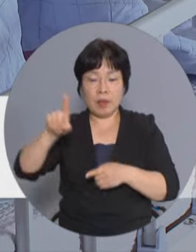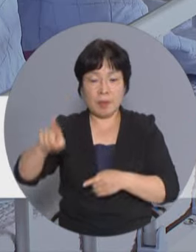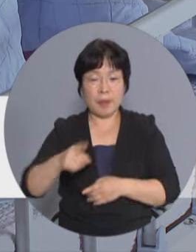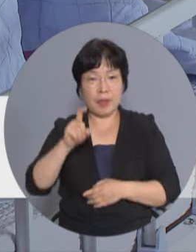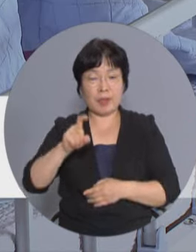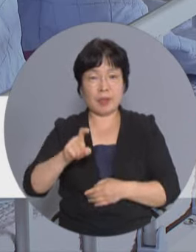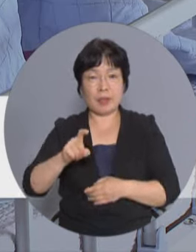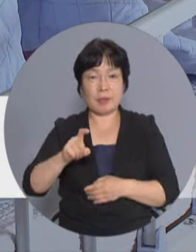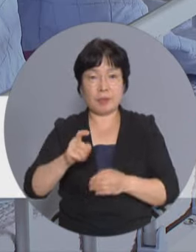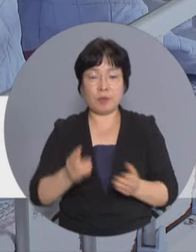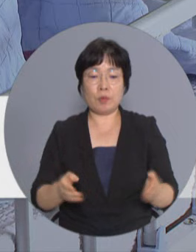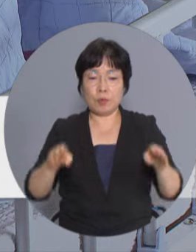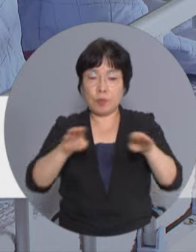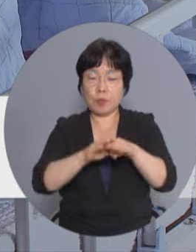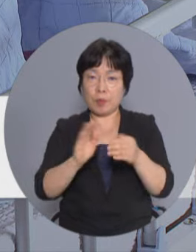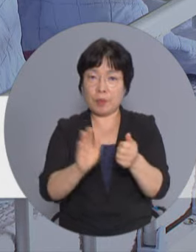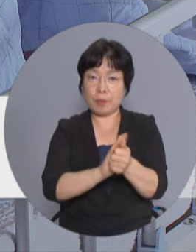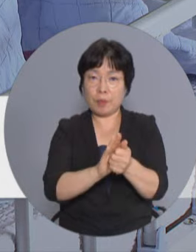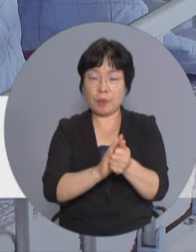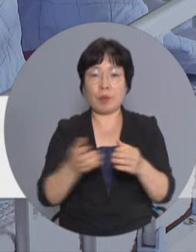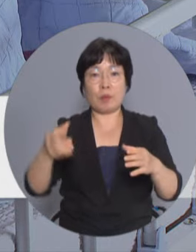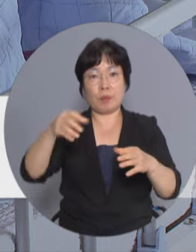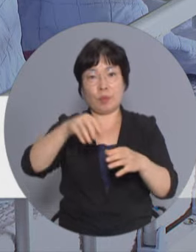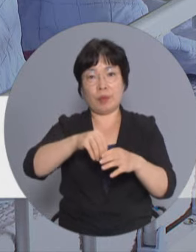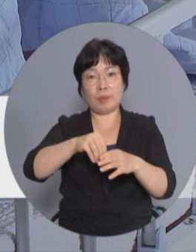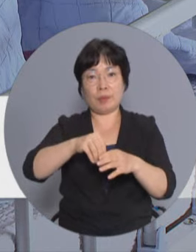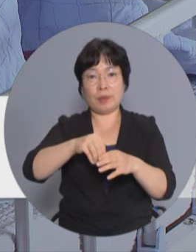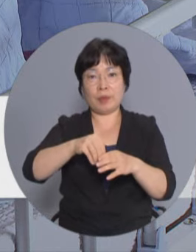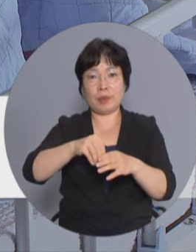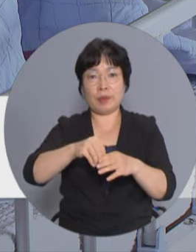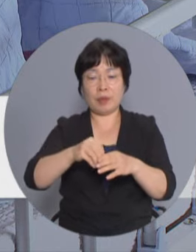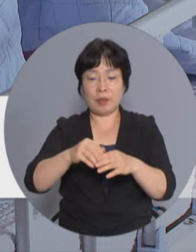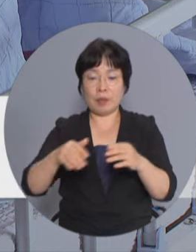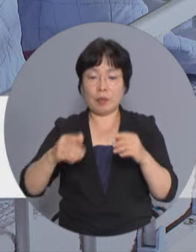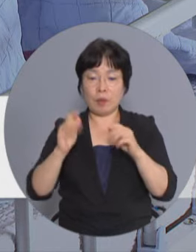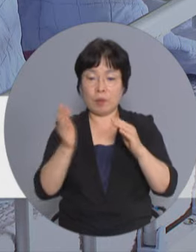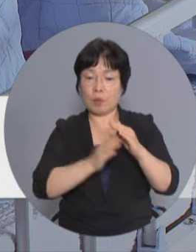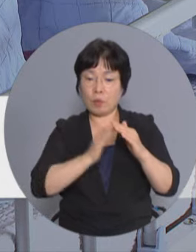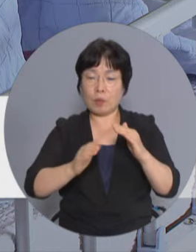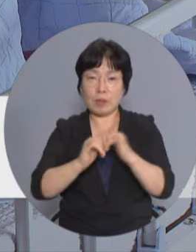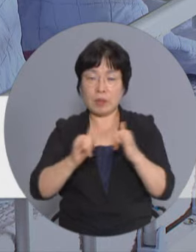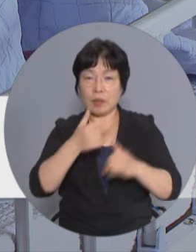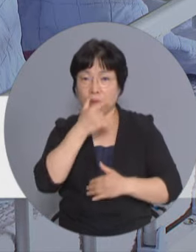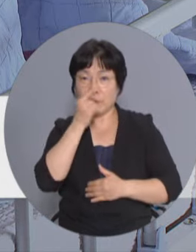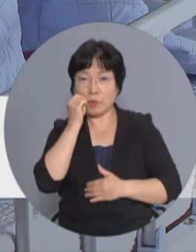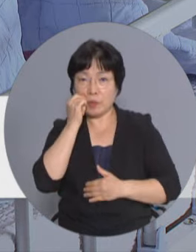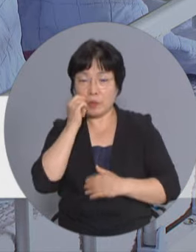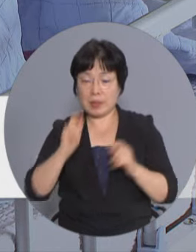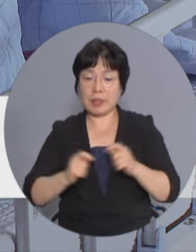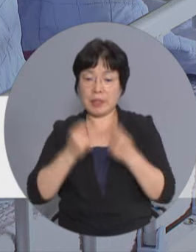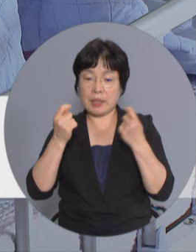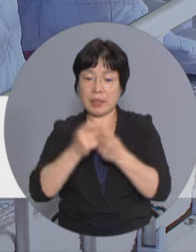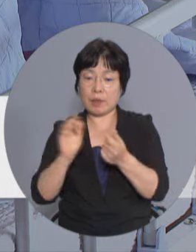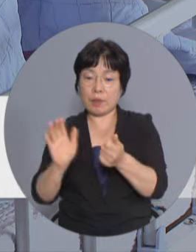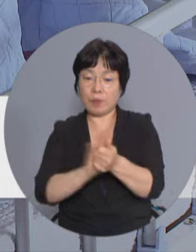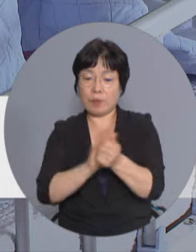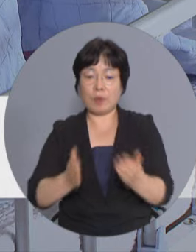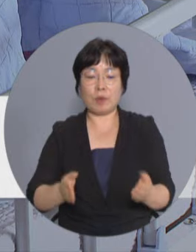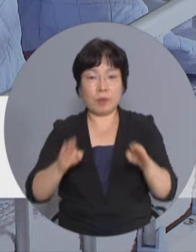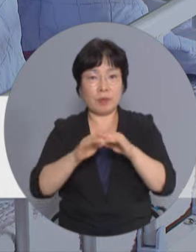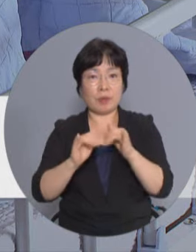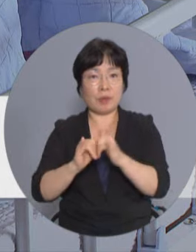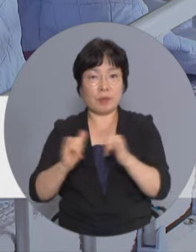110명 규모의 요양시설 조성도 포함됐는데요. 하지만 공실의 인력난까지 겪고 있는 민간 요양시설